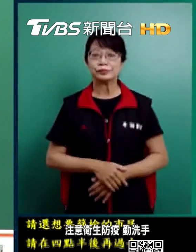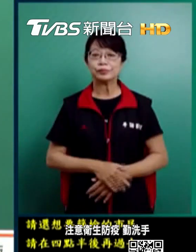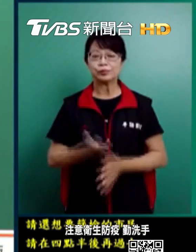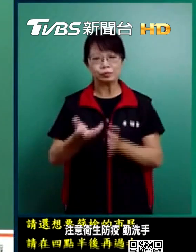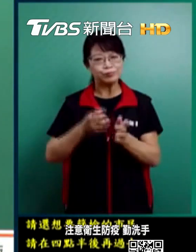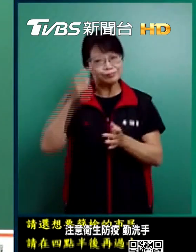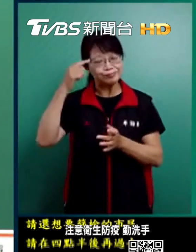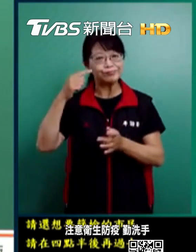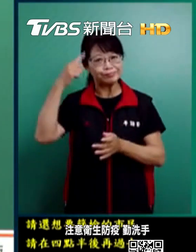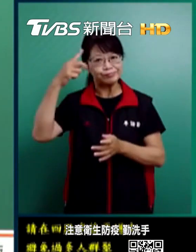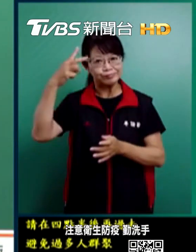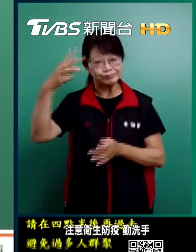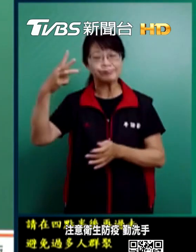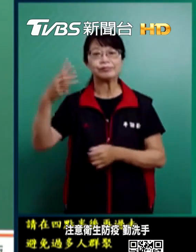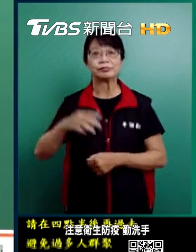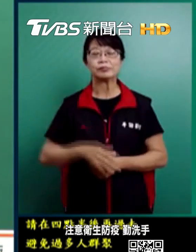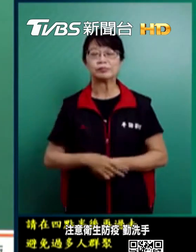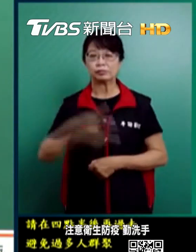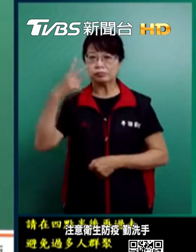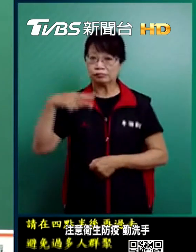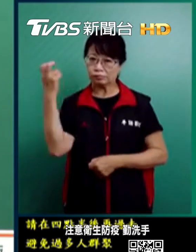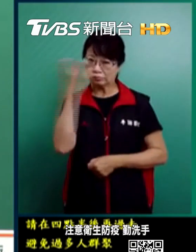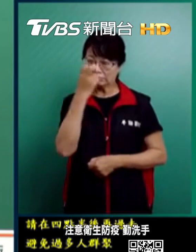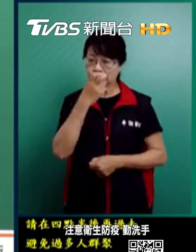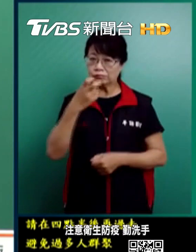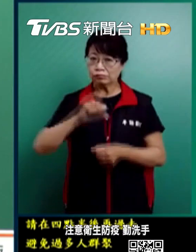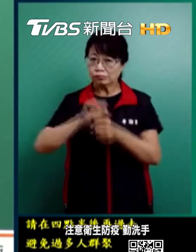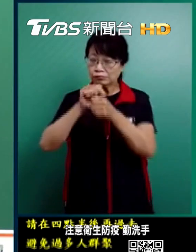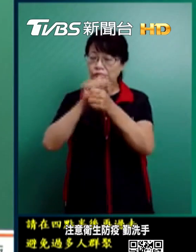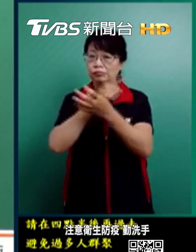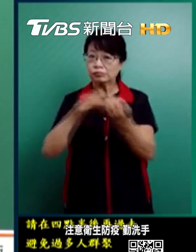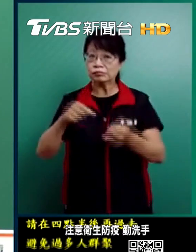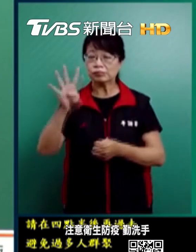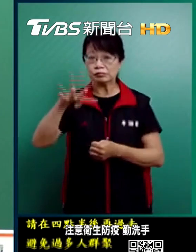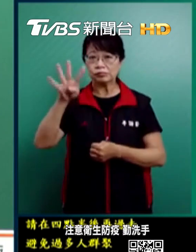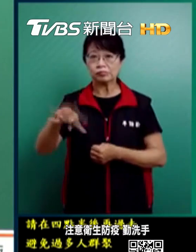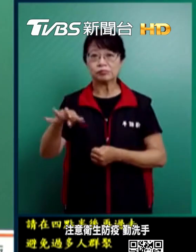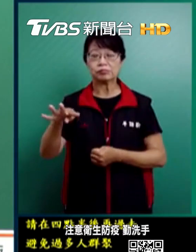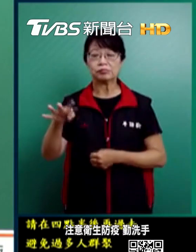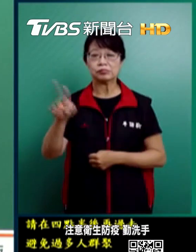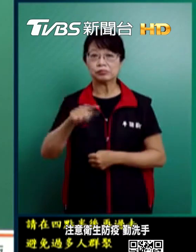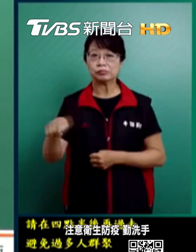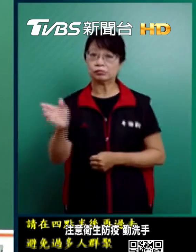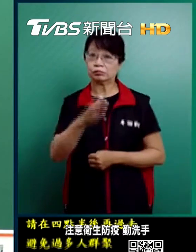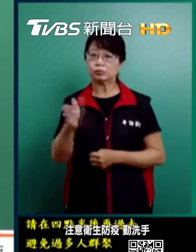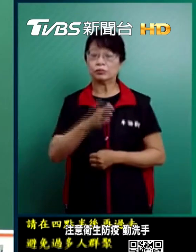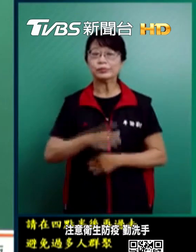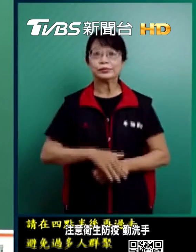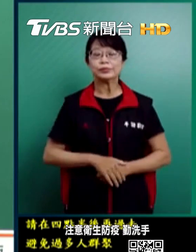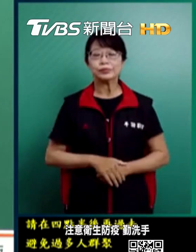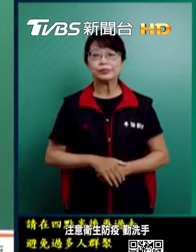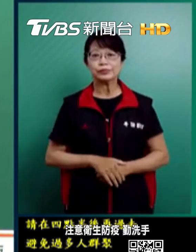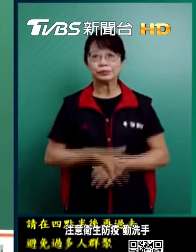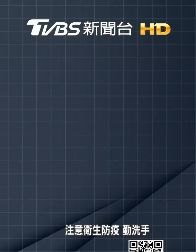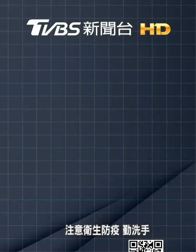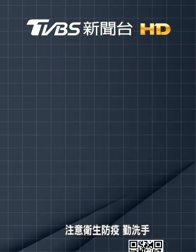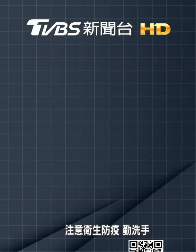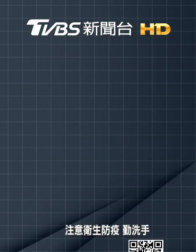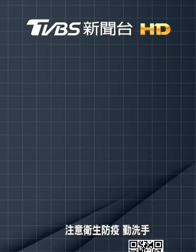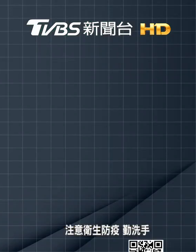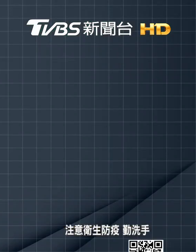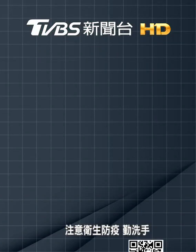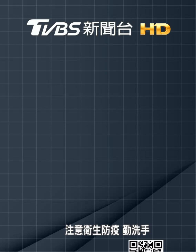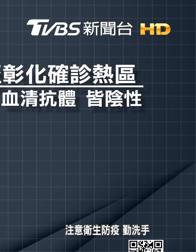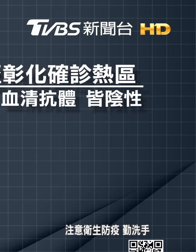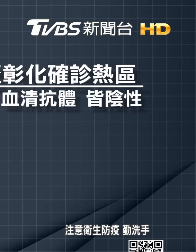期这三天我们会再多筛检了大概4000左右的一个市民齁，安南区这个市民。 经过